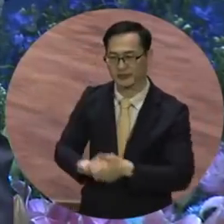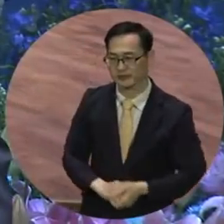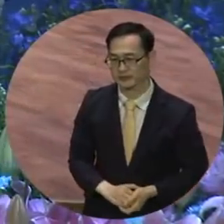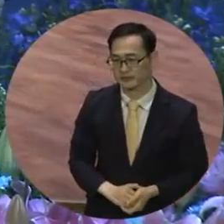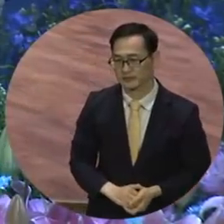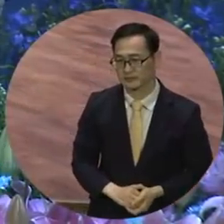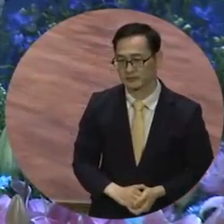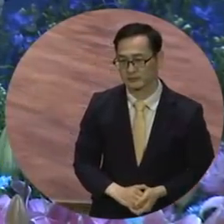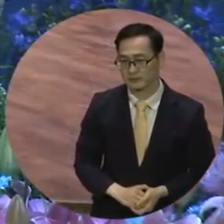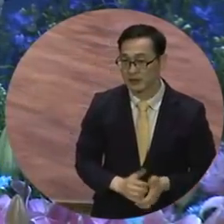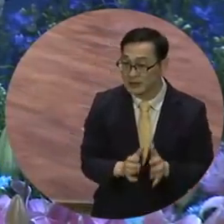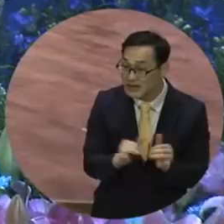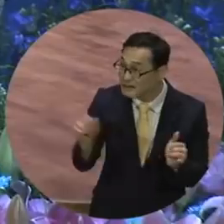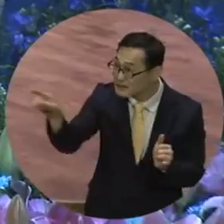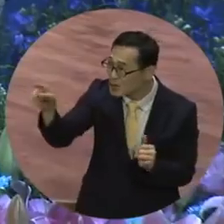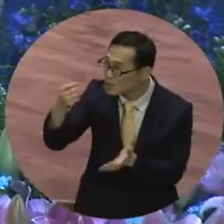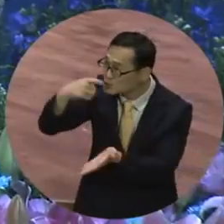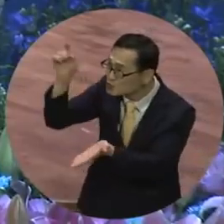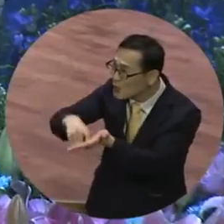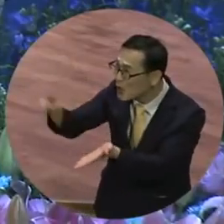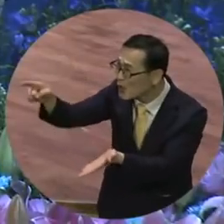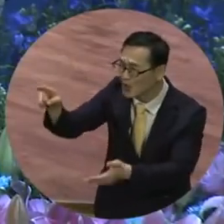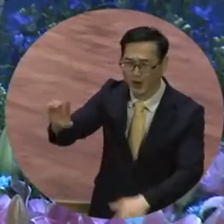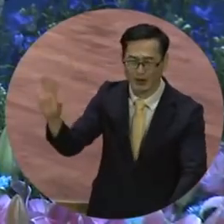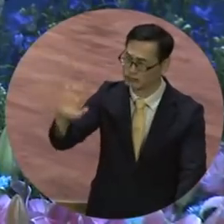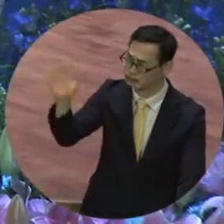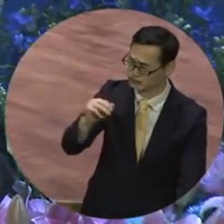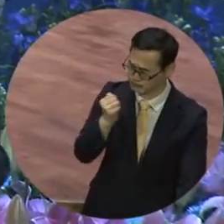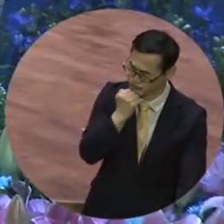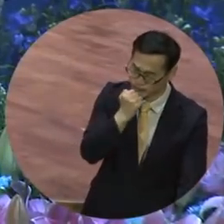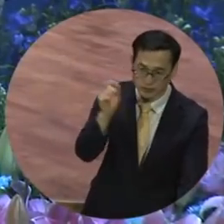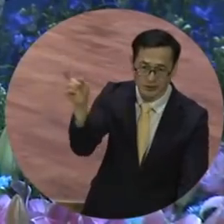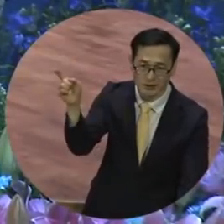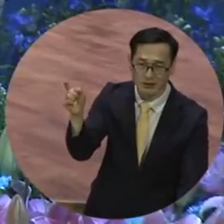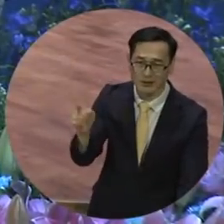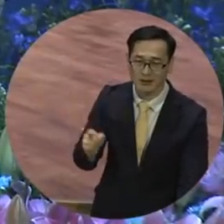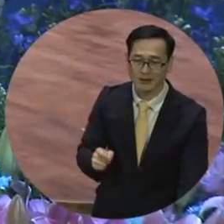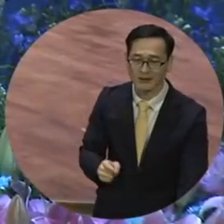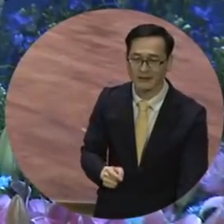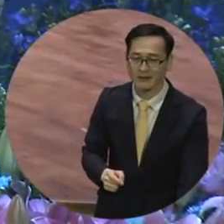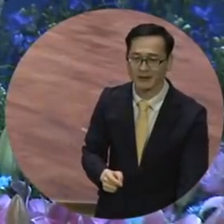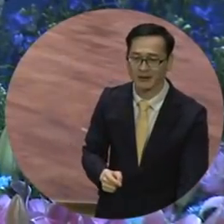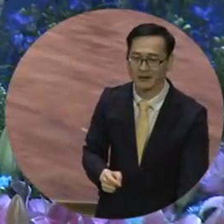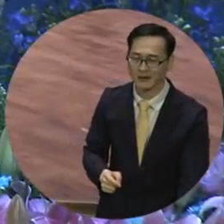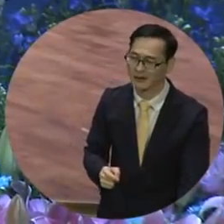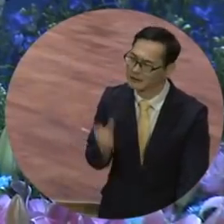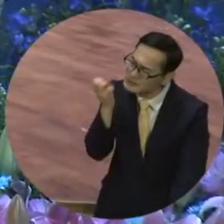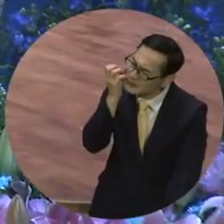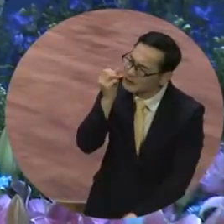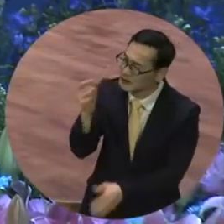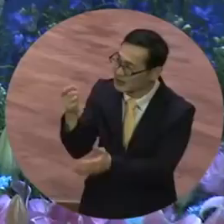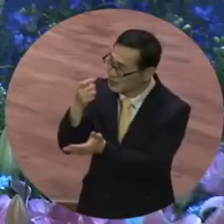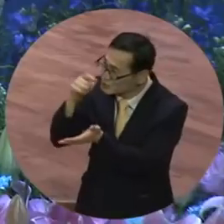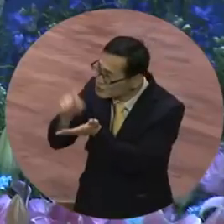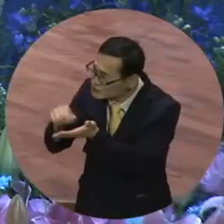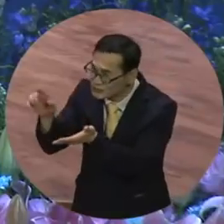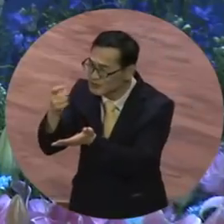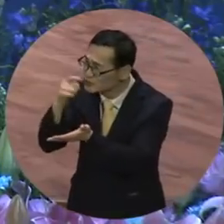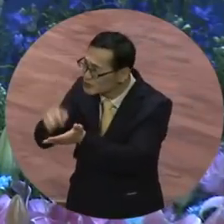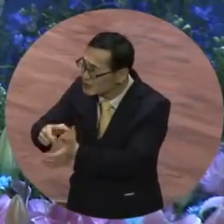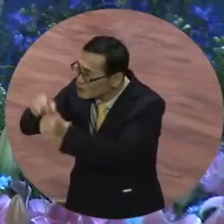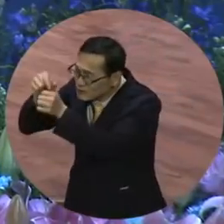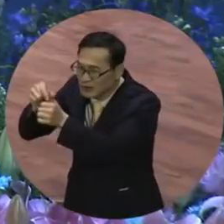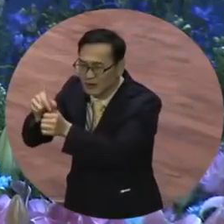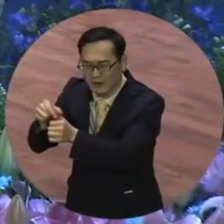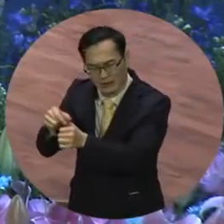그래서 사람들은 오히려 안 믿으려고 그래요. 너무 쉬우니까 말도 안 되는 소리를 한다.